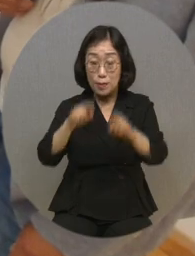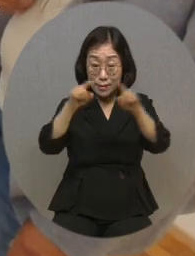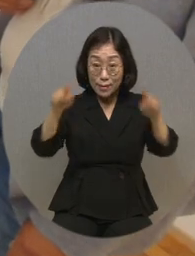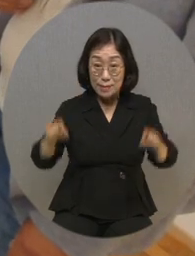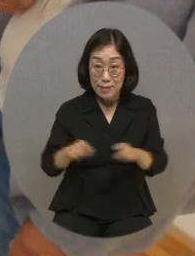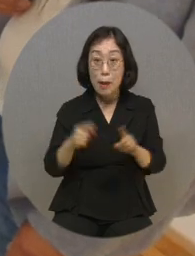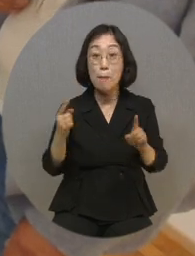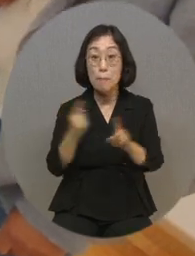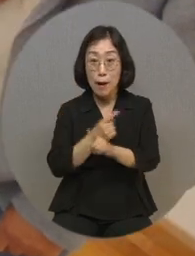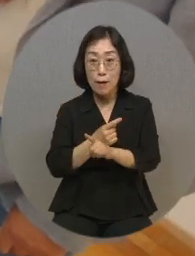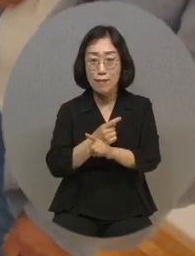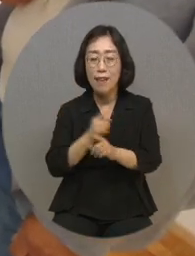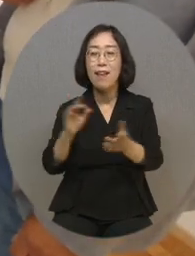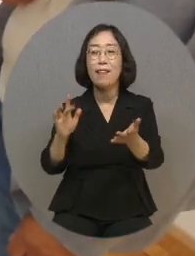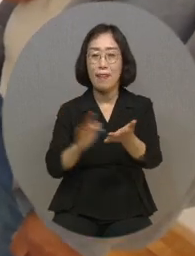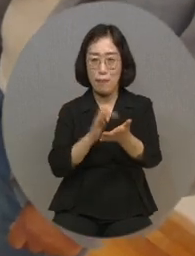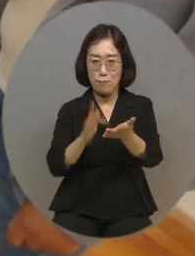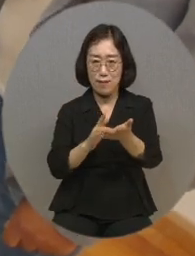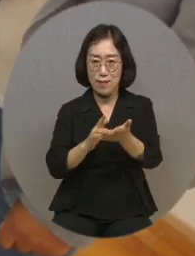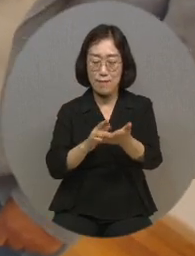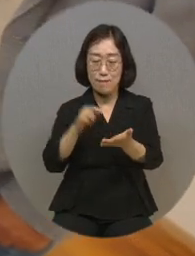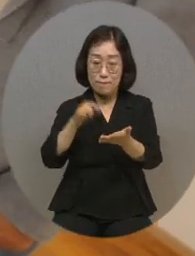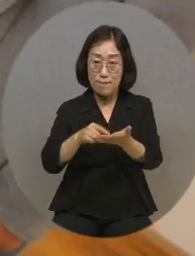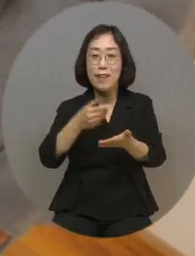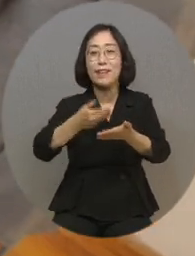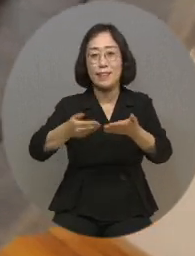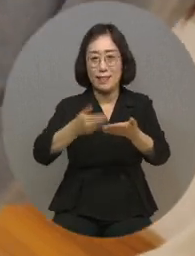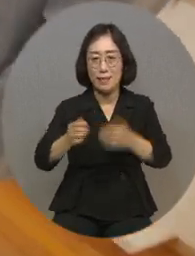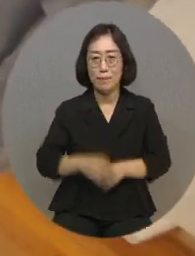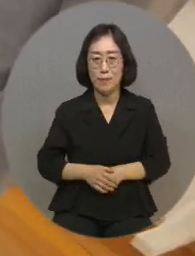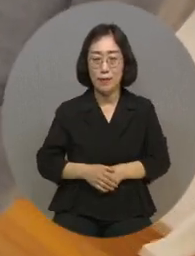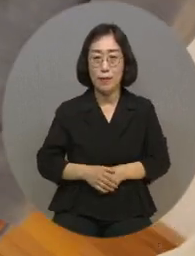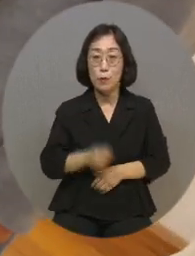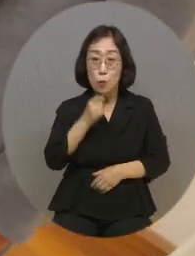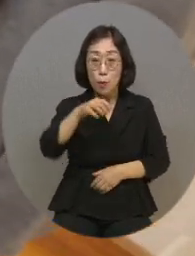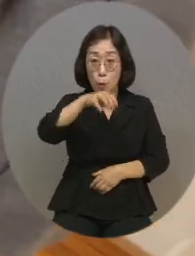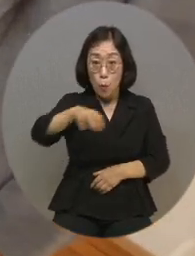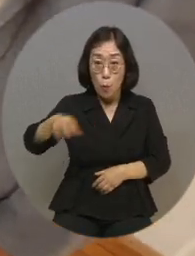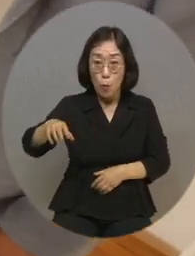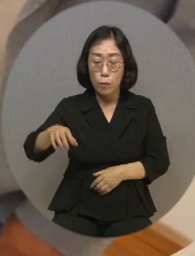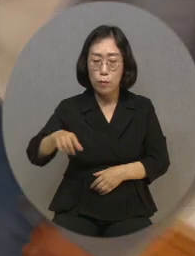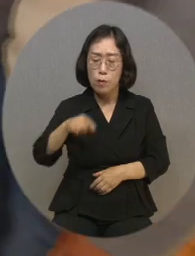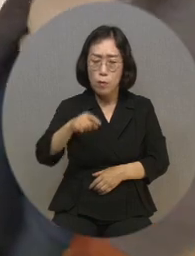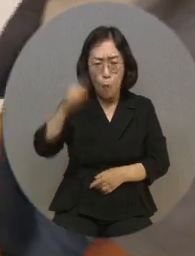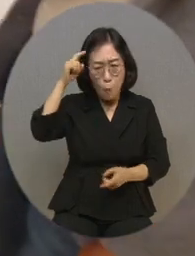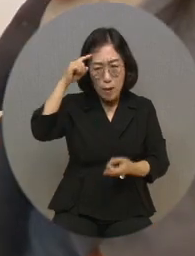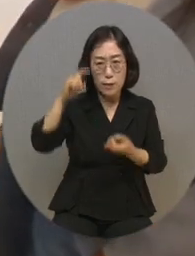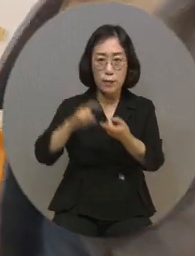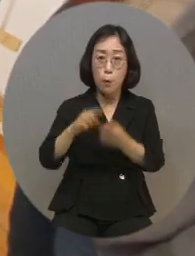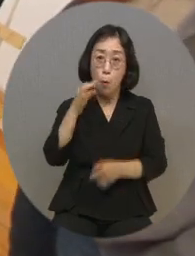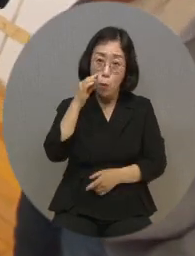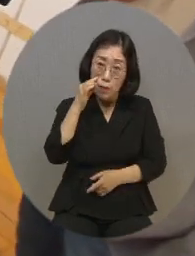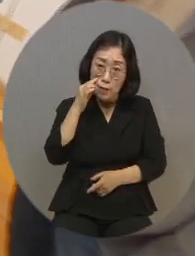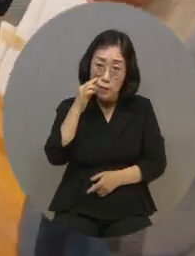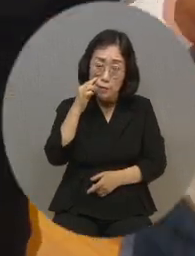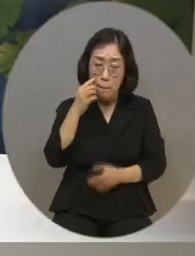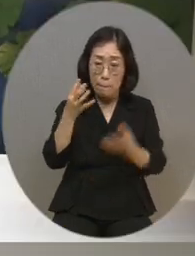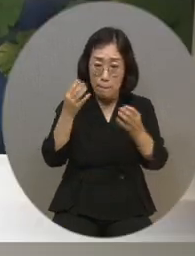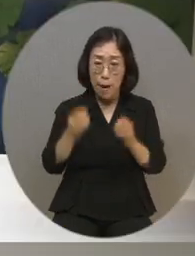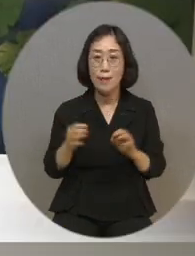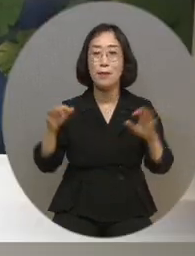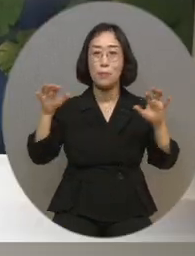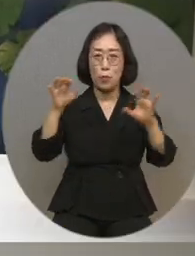있는 화폭, 태블릿을 꺼냈습니다. 작은 전시 공간은 모바일 미술에 대한 관심, 호기심으로 채워져